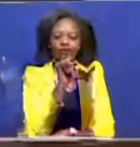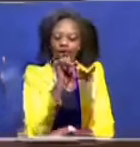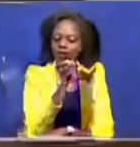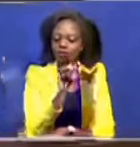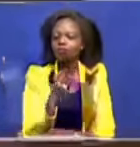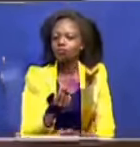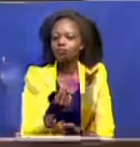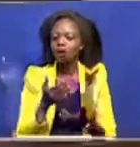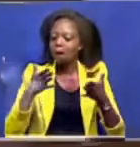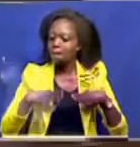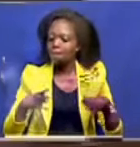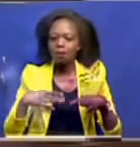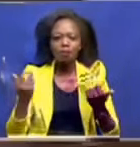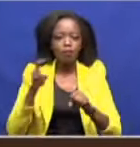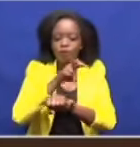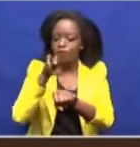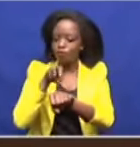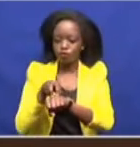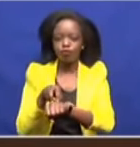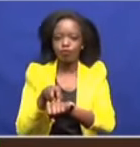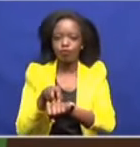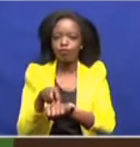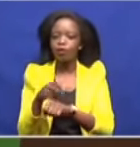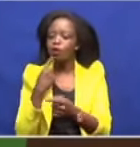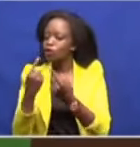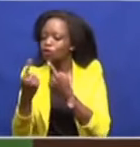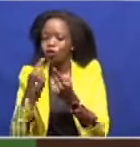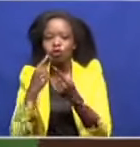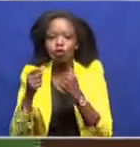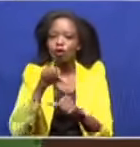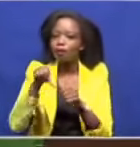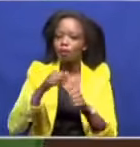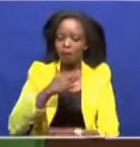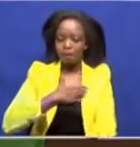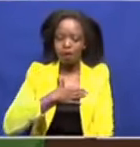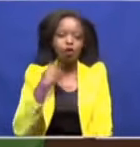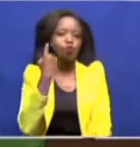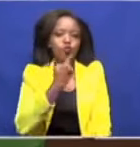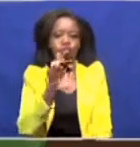je, watu wa mataifa kunena mimi ni nani?